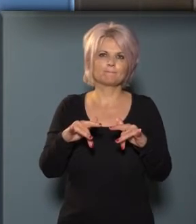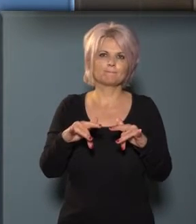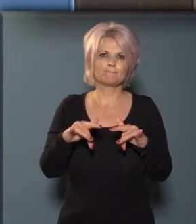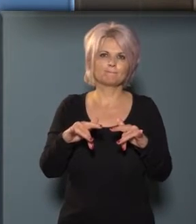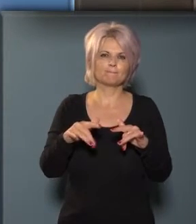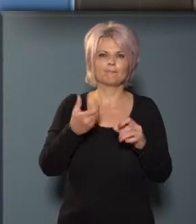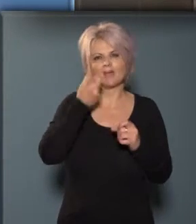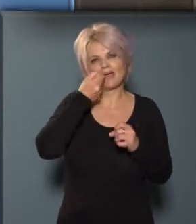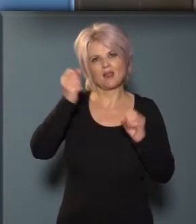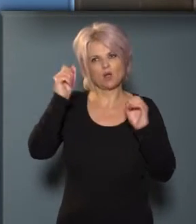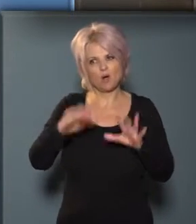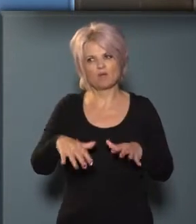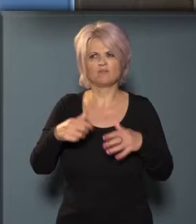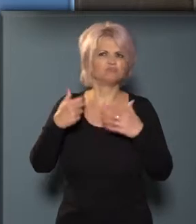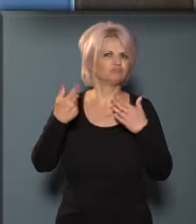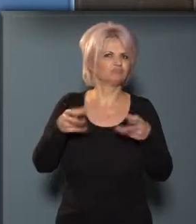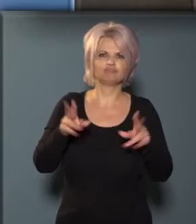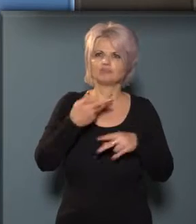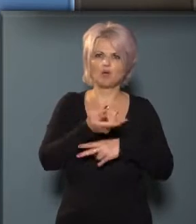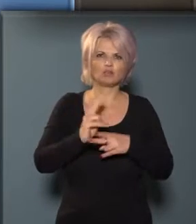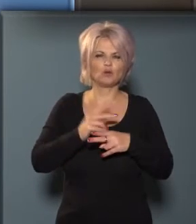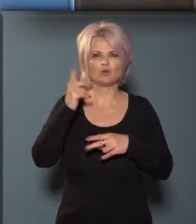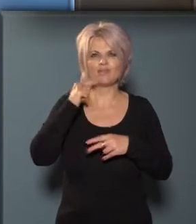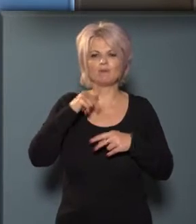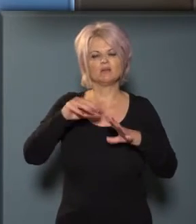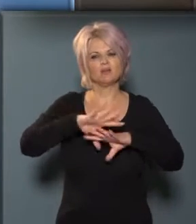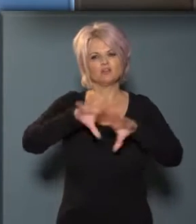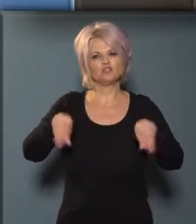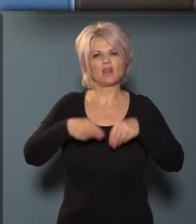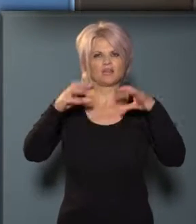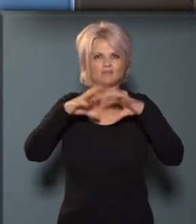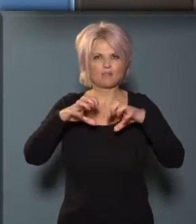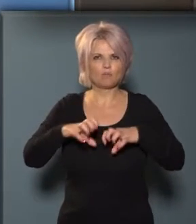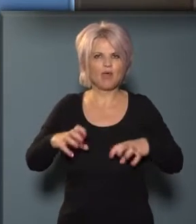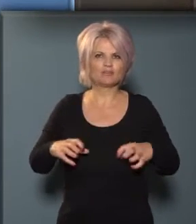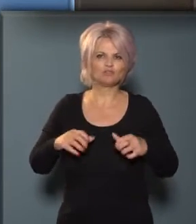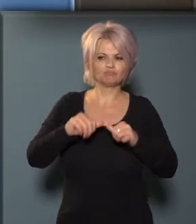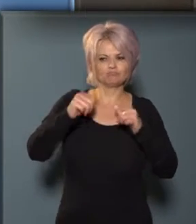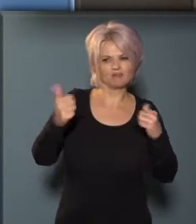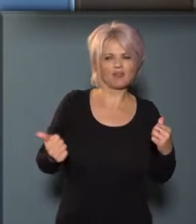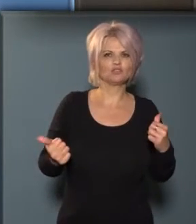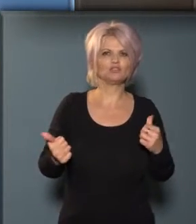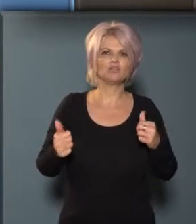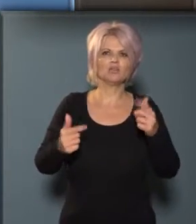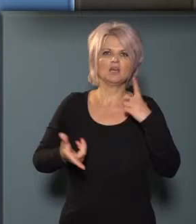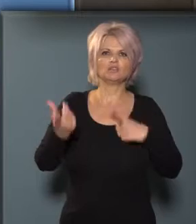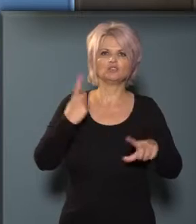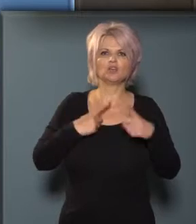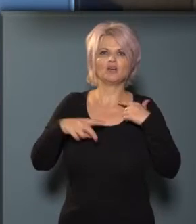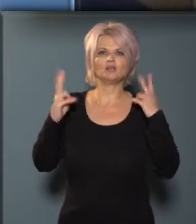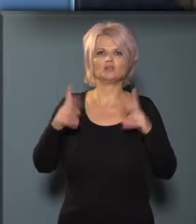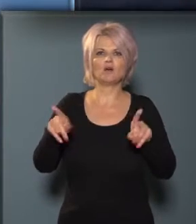leadása, elhagyása, vagy bármi hasonló, vagy pedig a családnak a felbomlása. Tehát azért sajnos történnek velünk olyan események,